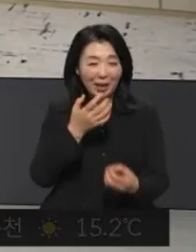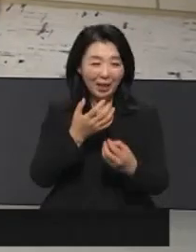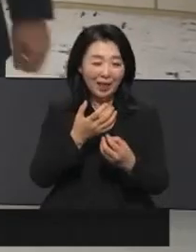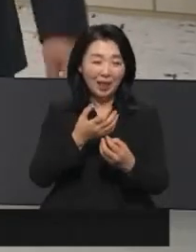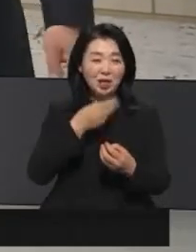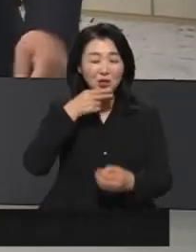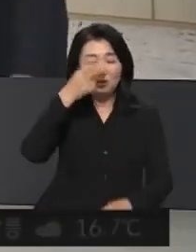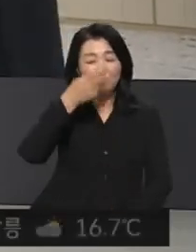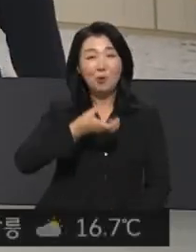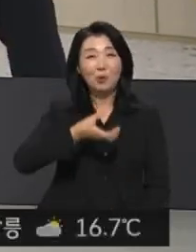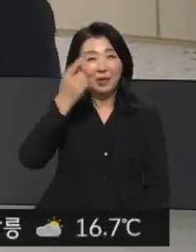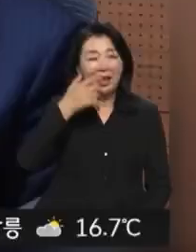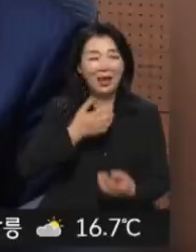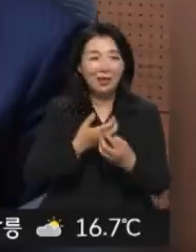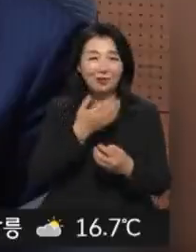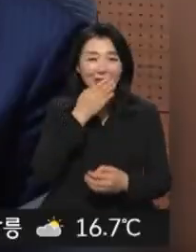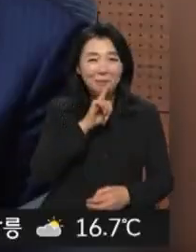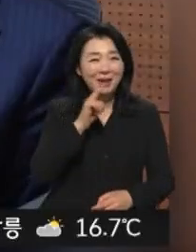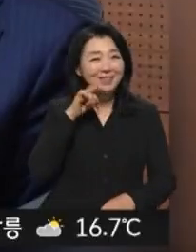의심도 나왔는데요.